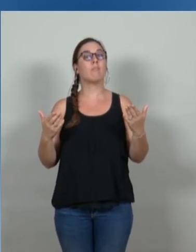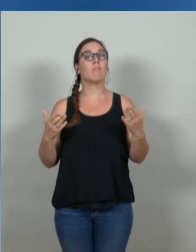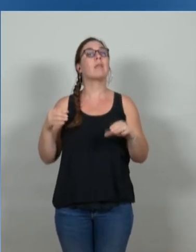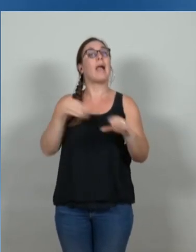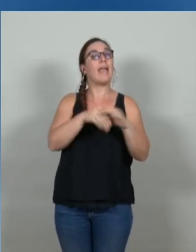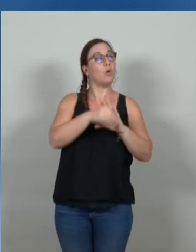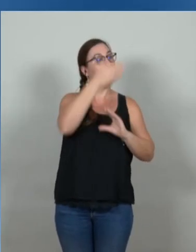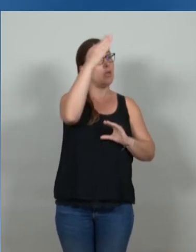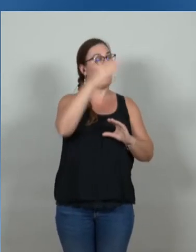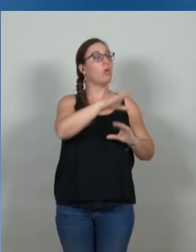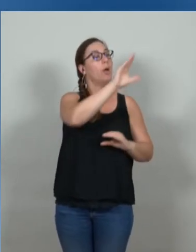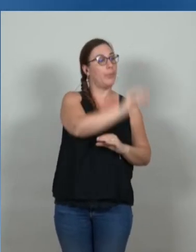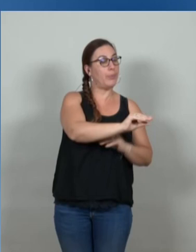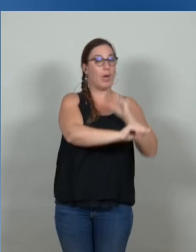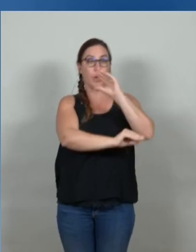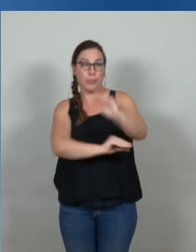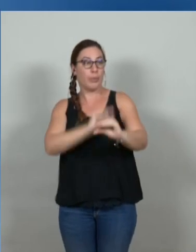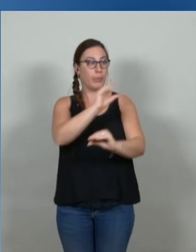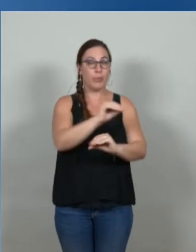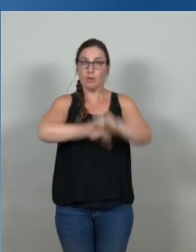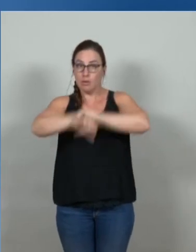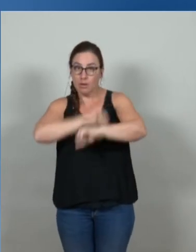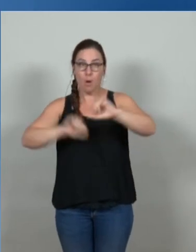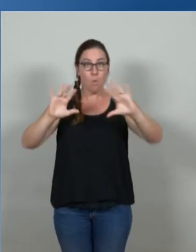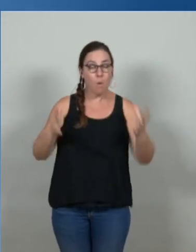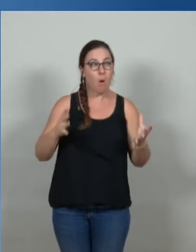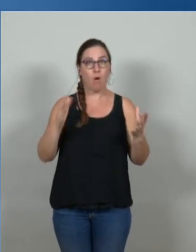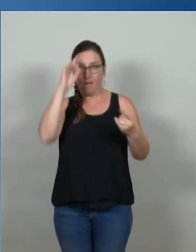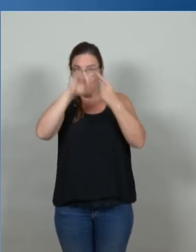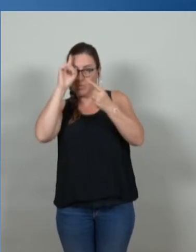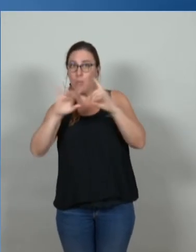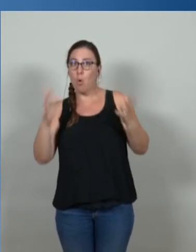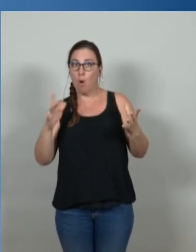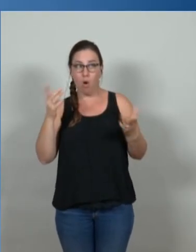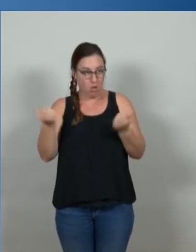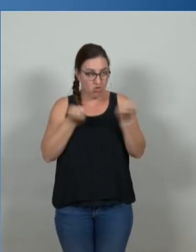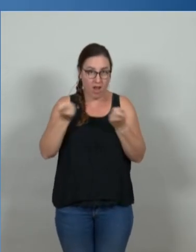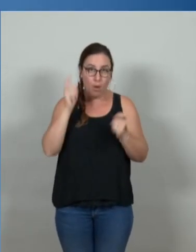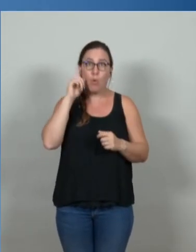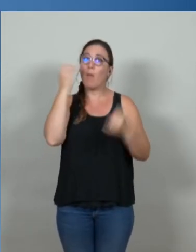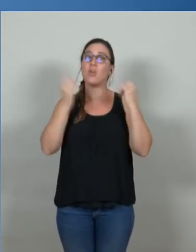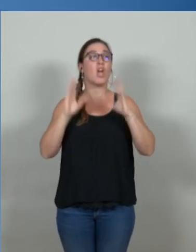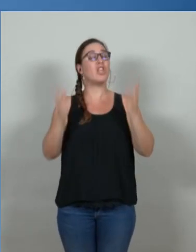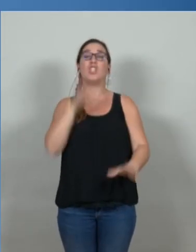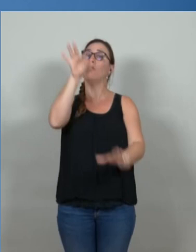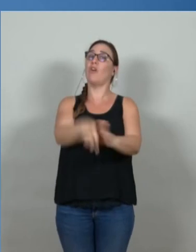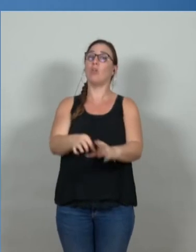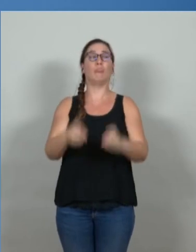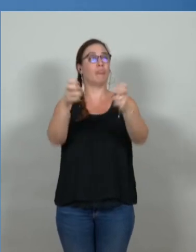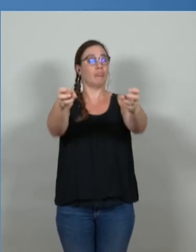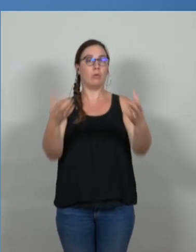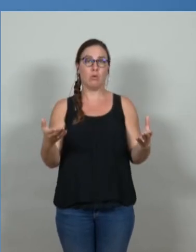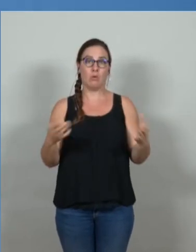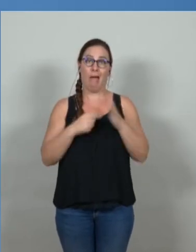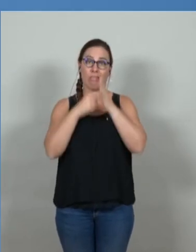économies comment nous allons réorganiser sur quel point pour pouvoir y faire face parce qu'autrement cette décision là c'est quoi de